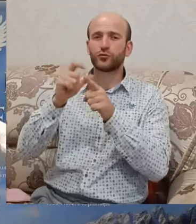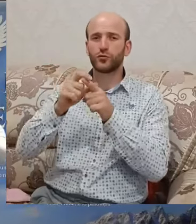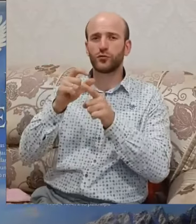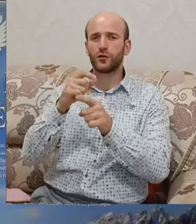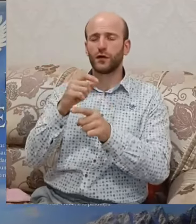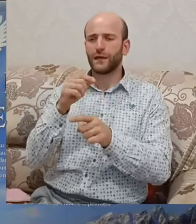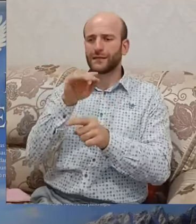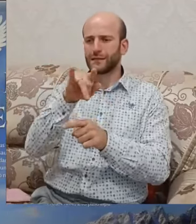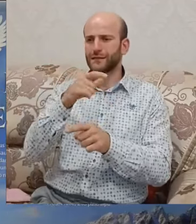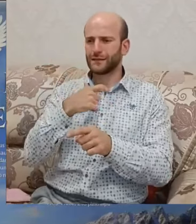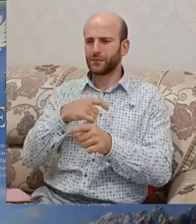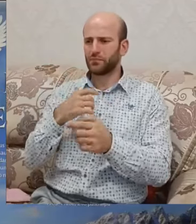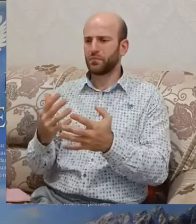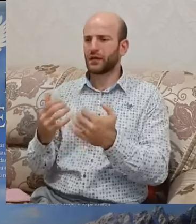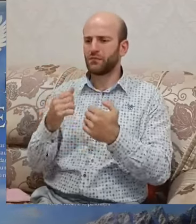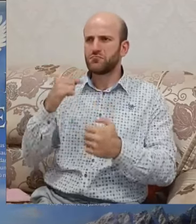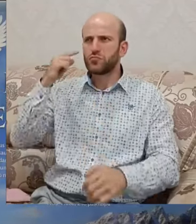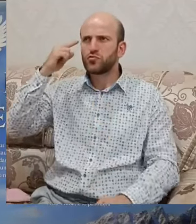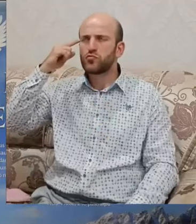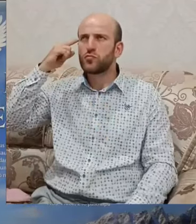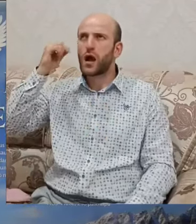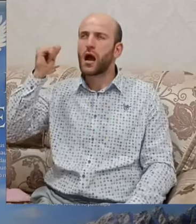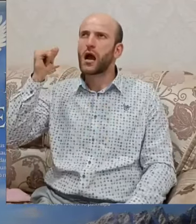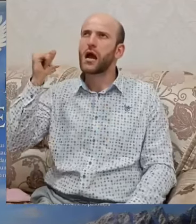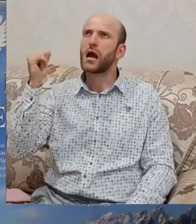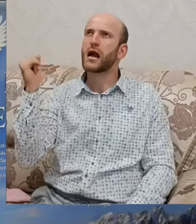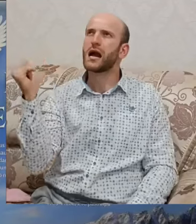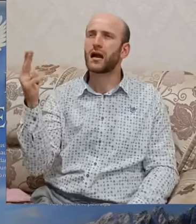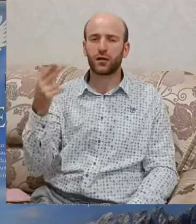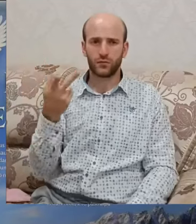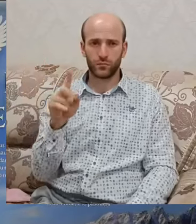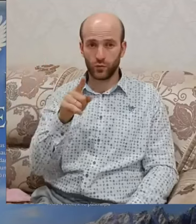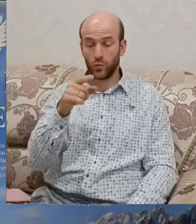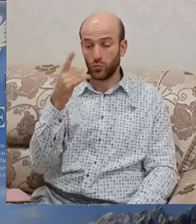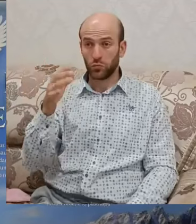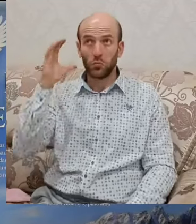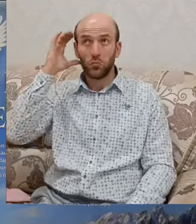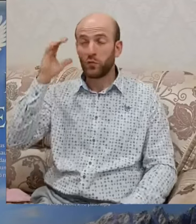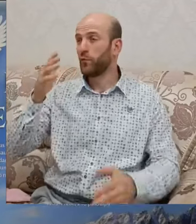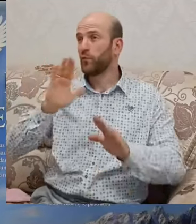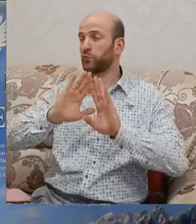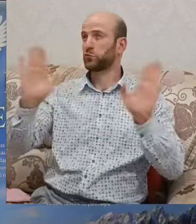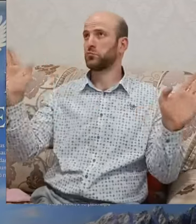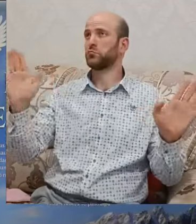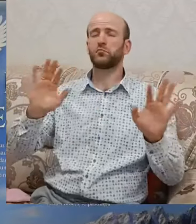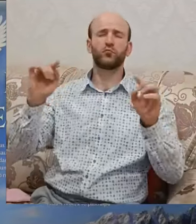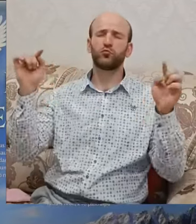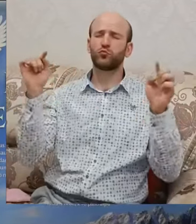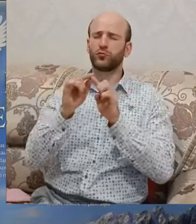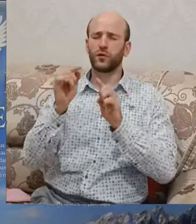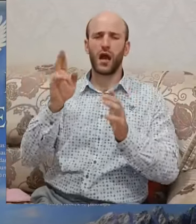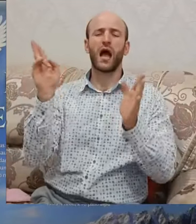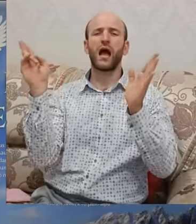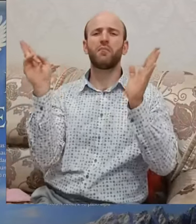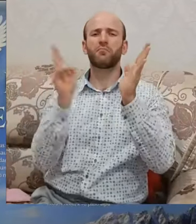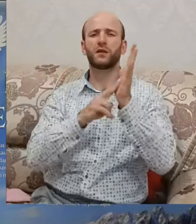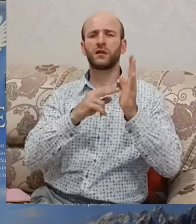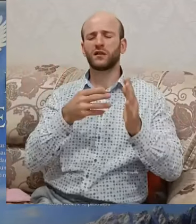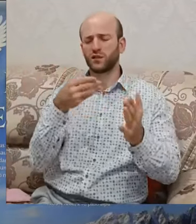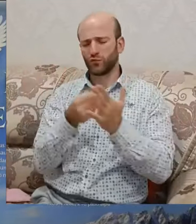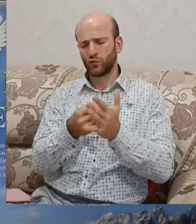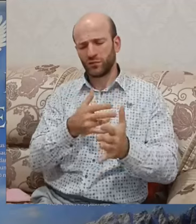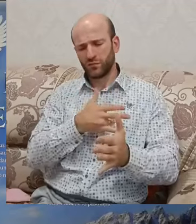Tiesiog tokia, kaip ji yra. Просто такое, какое оно есть. Patikėti visą savo širdimi tuo, ką pasakė pranašas. Поверить всем своим